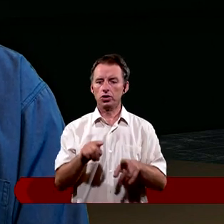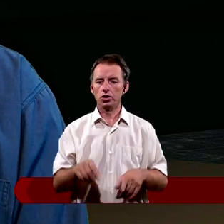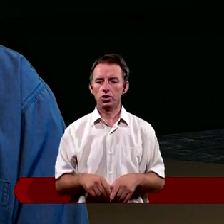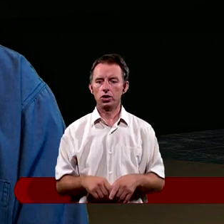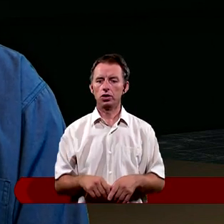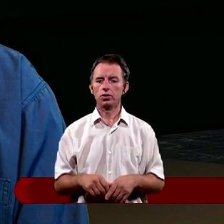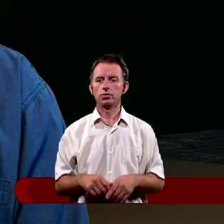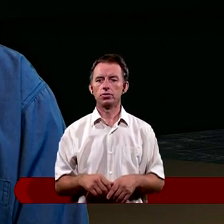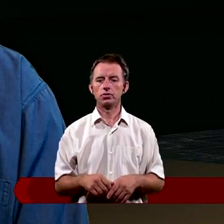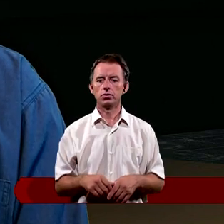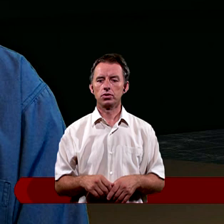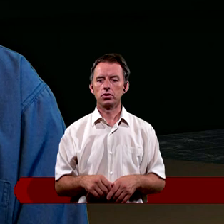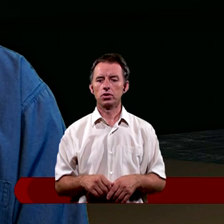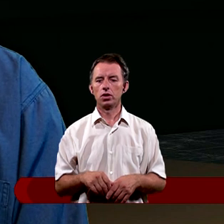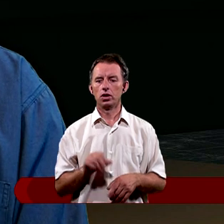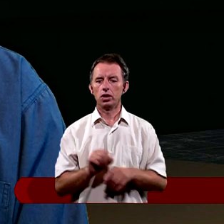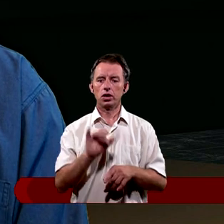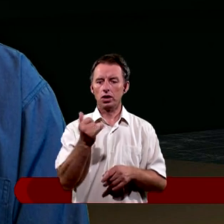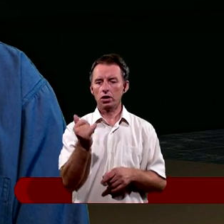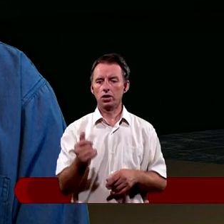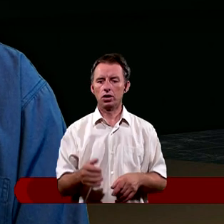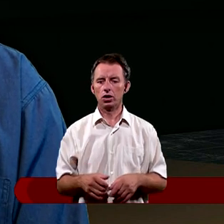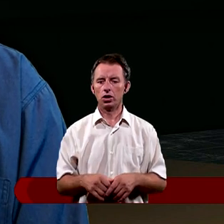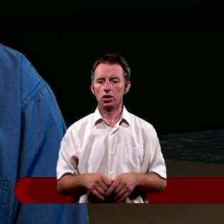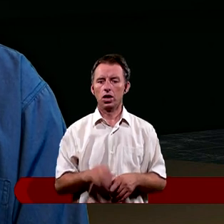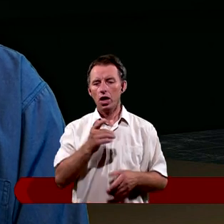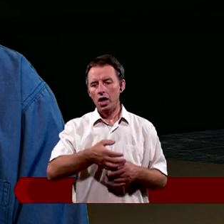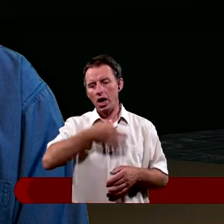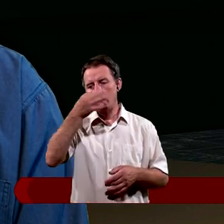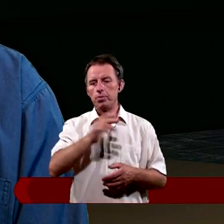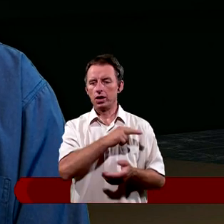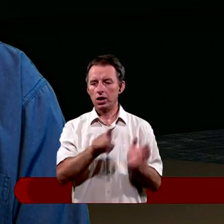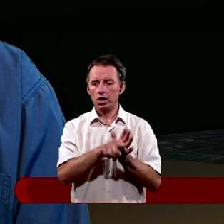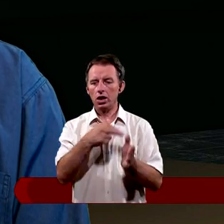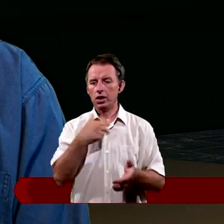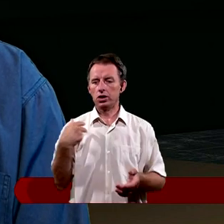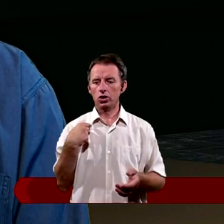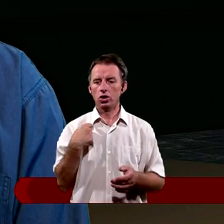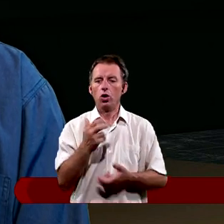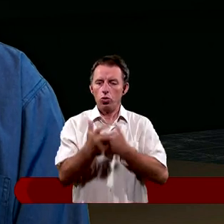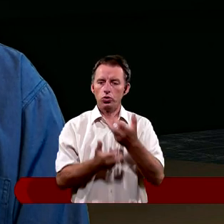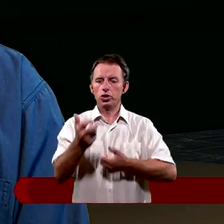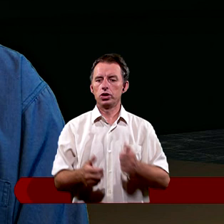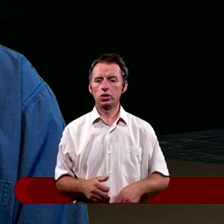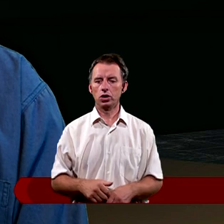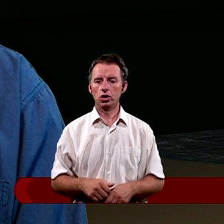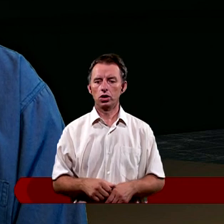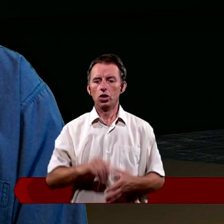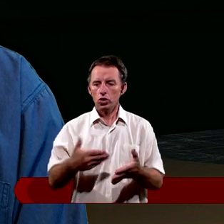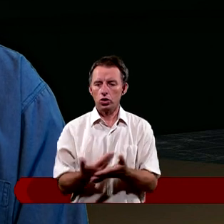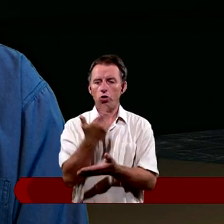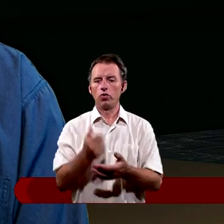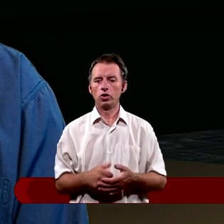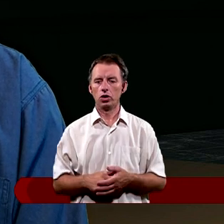chcesz, tak jak najlepiej dla nas, uczynić